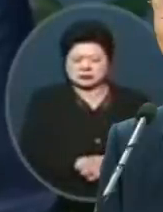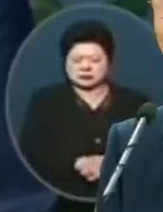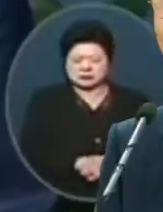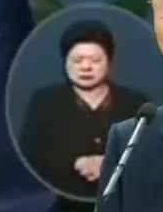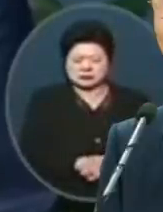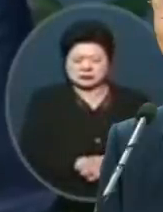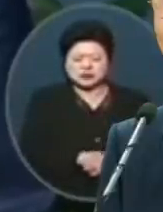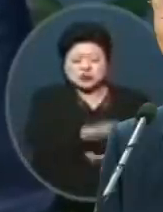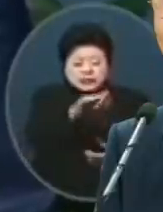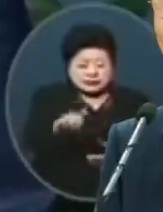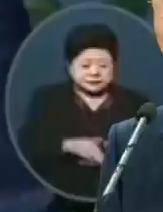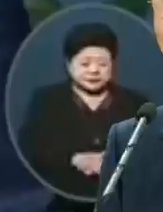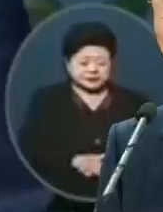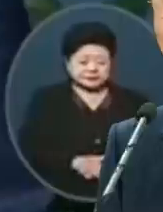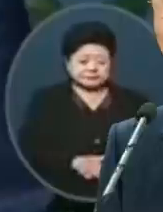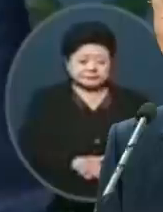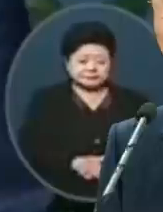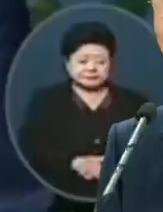우리가